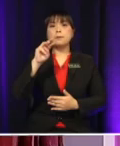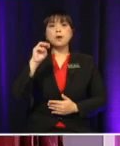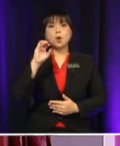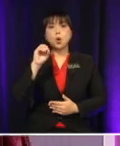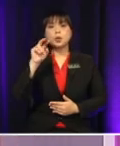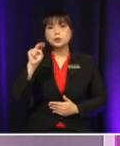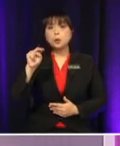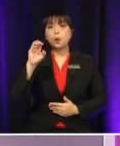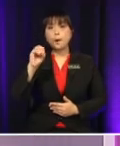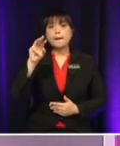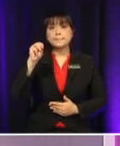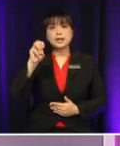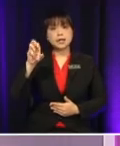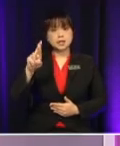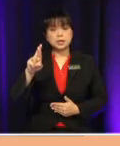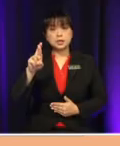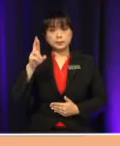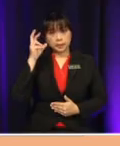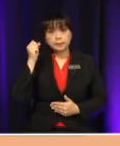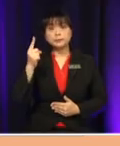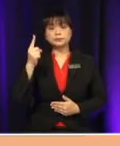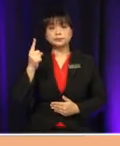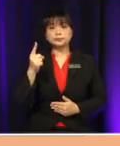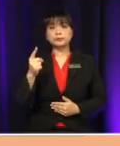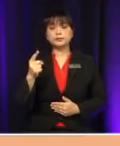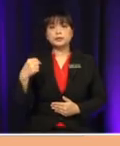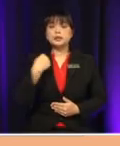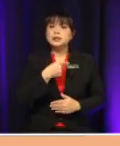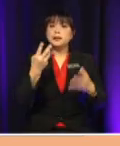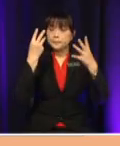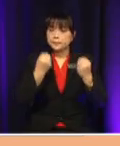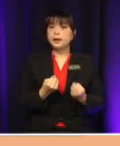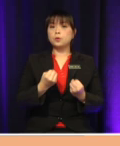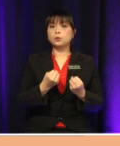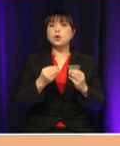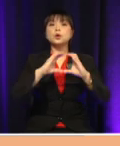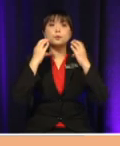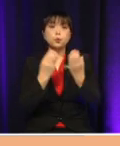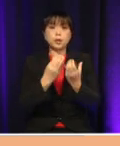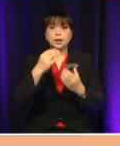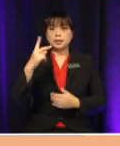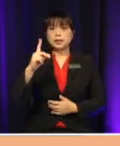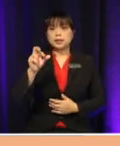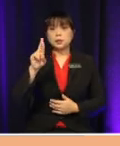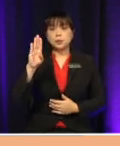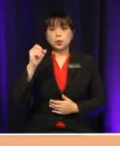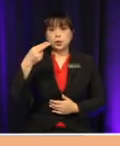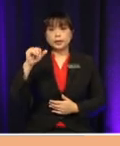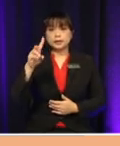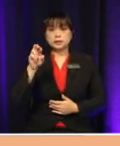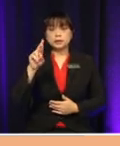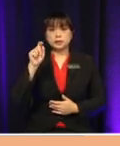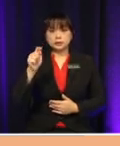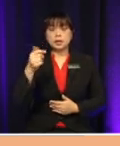soalnya berbunyi begini kita hendak kumpulan kabur Hydra ye sekumpulan kamu Hybrid ada tiga